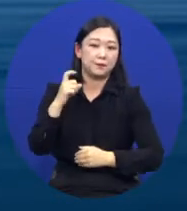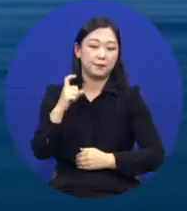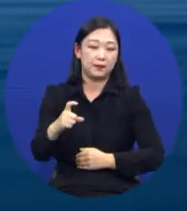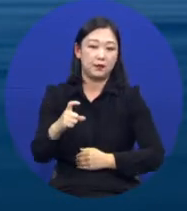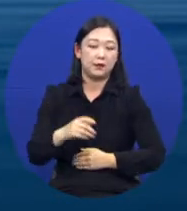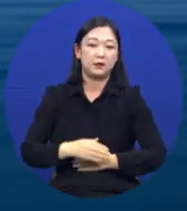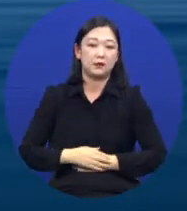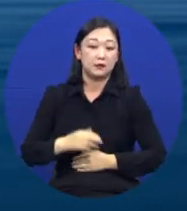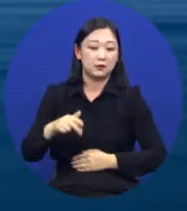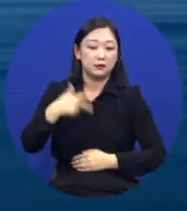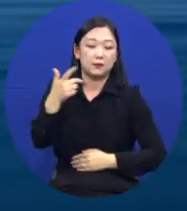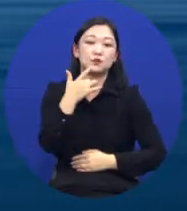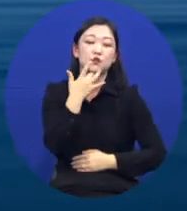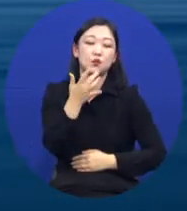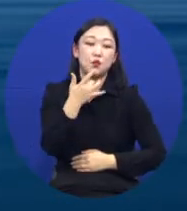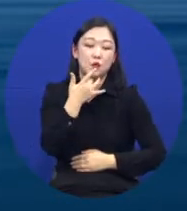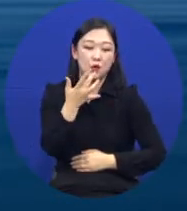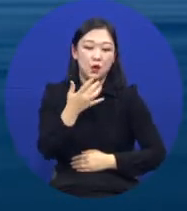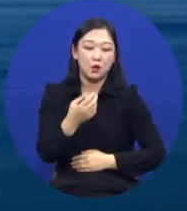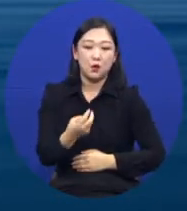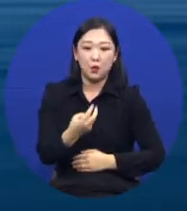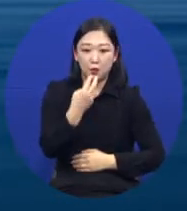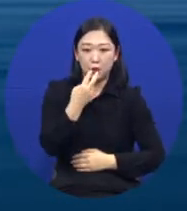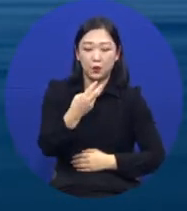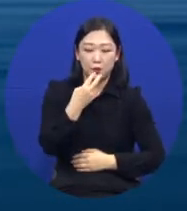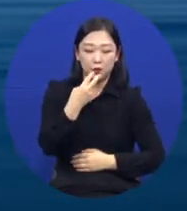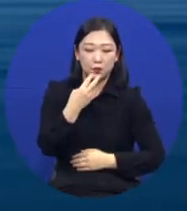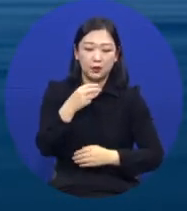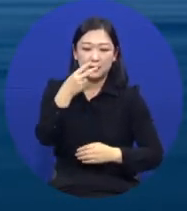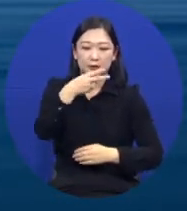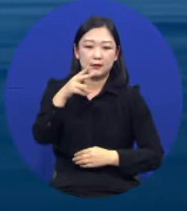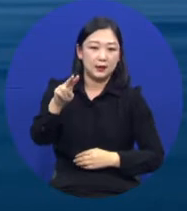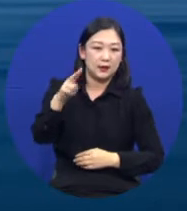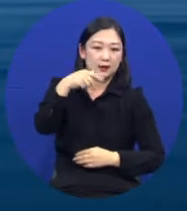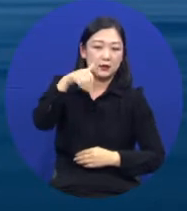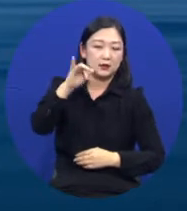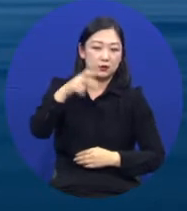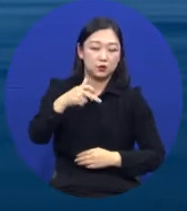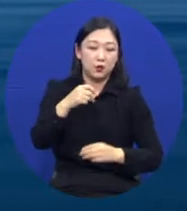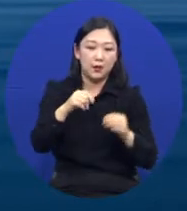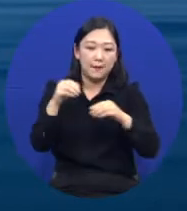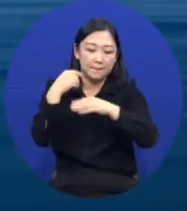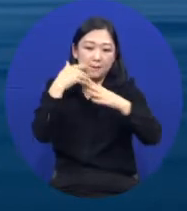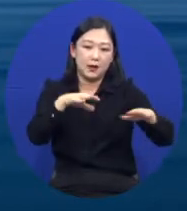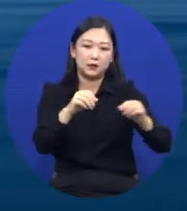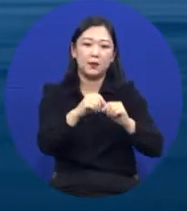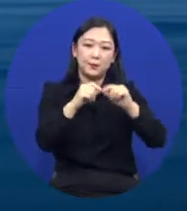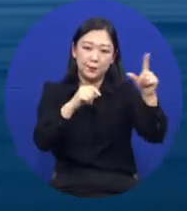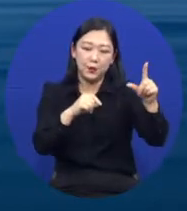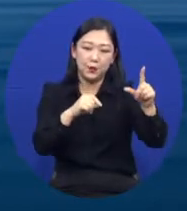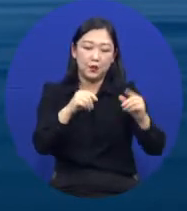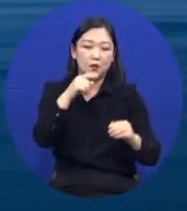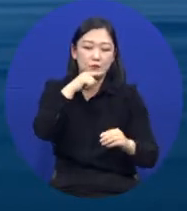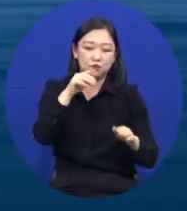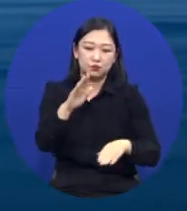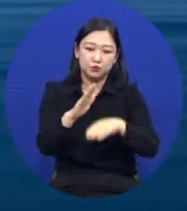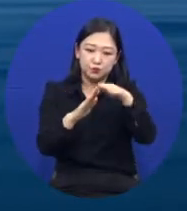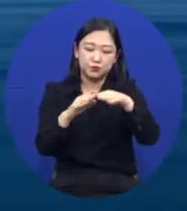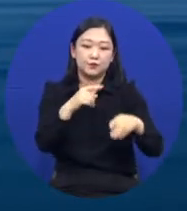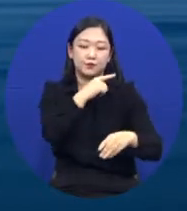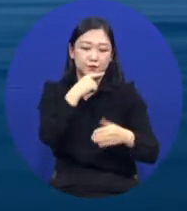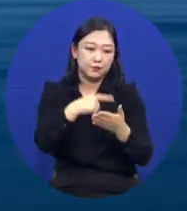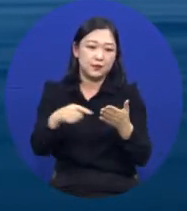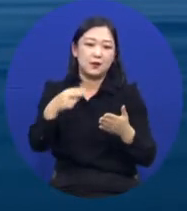한편 다음주 화요일까지 대개 주 에 의해서 바닷물의 높이가 높은 기간 인데요 만조 시침 숲의 없도록 젖에 대해서는